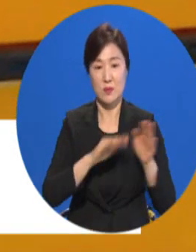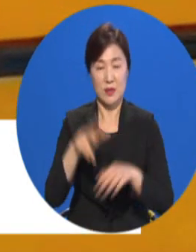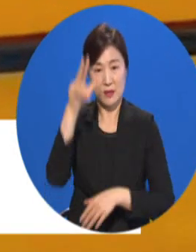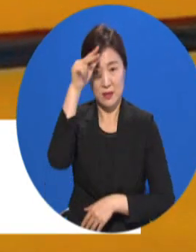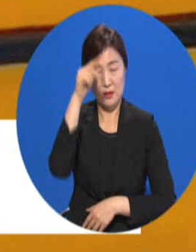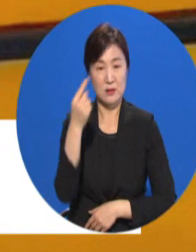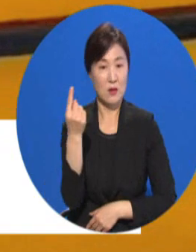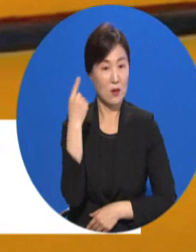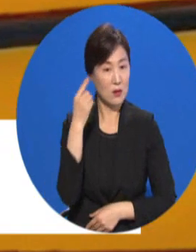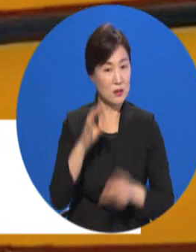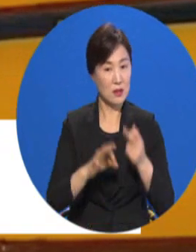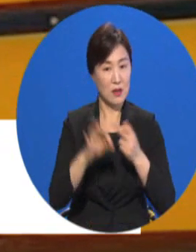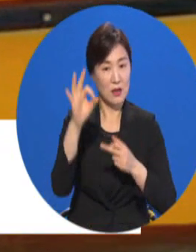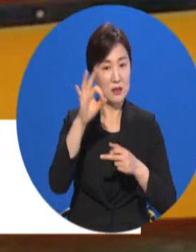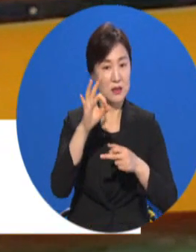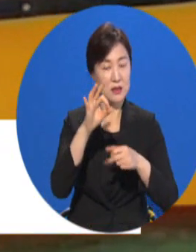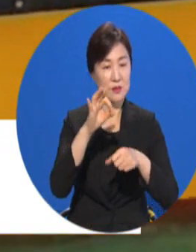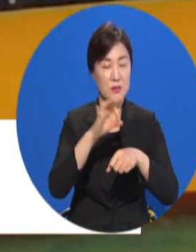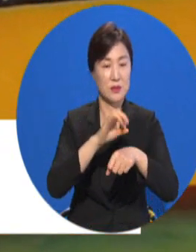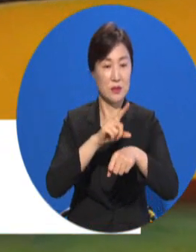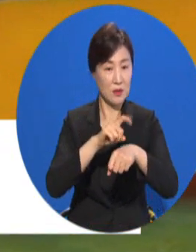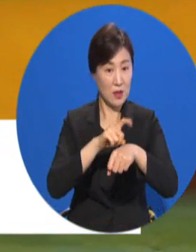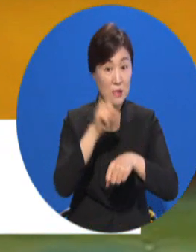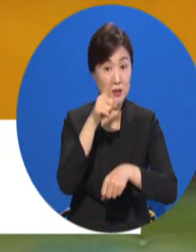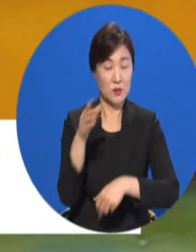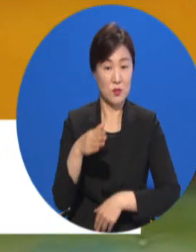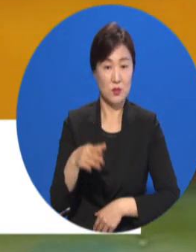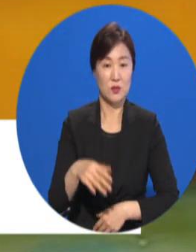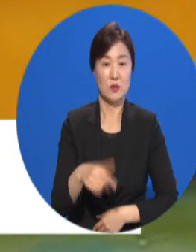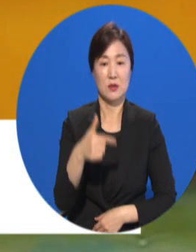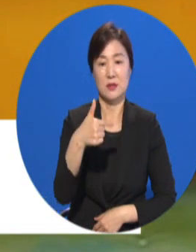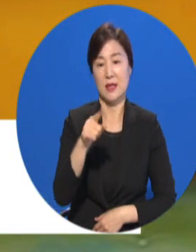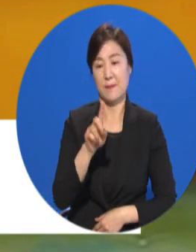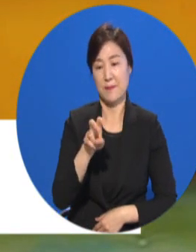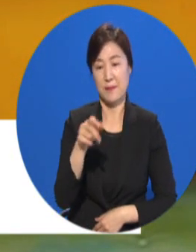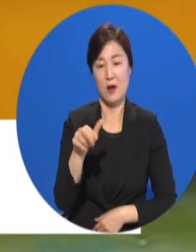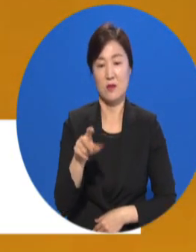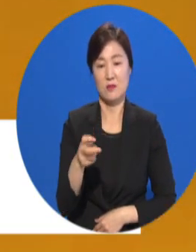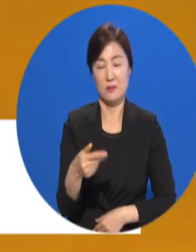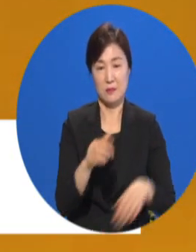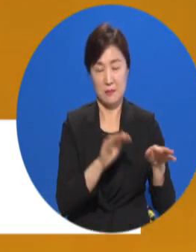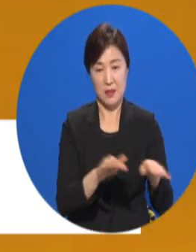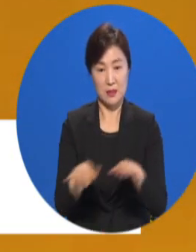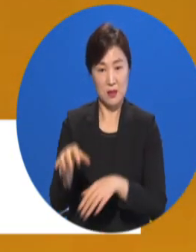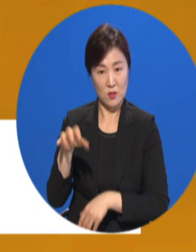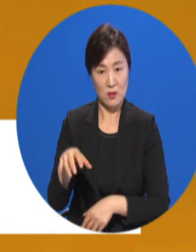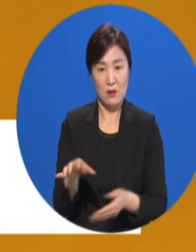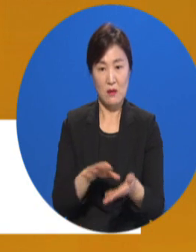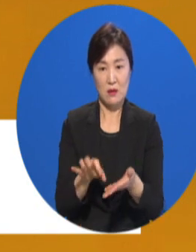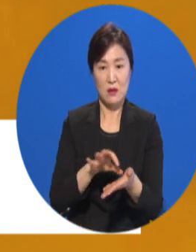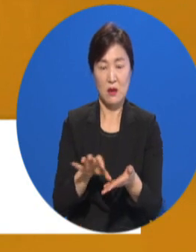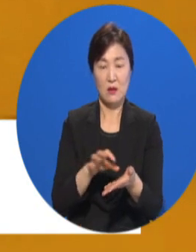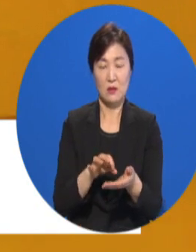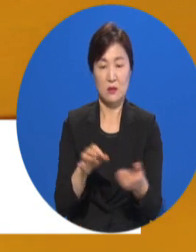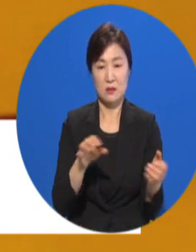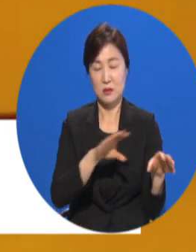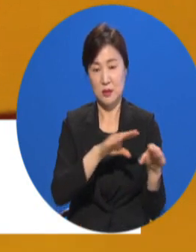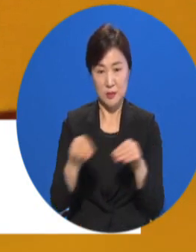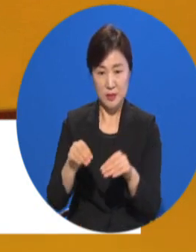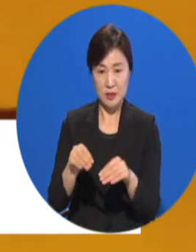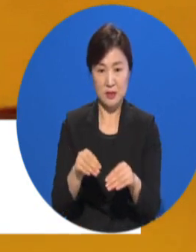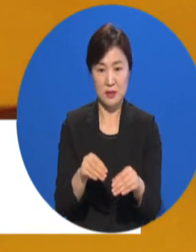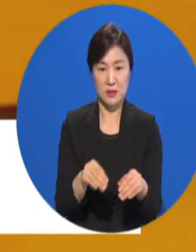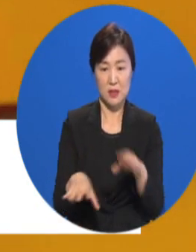여수해양경찰서는 어제 오전 11시쯤 여수시 남면 대횡간도 인근 해상에서 사용이 제한된 고압 분사기와